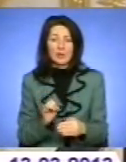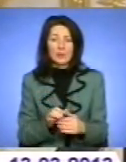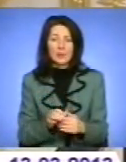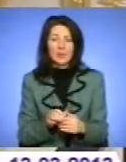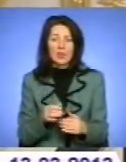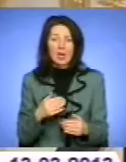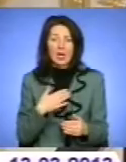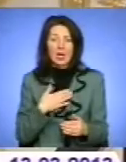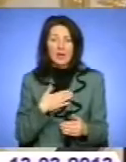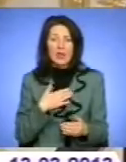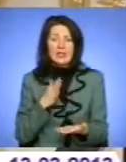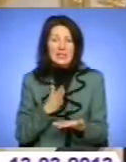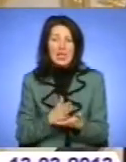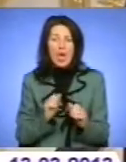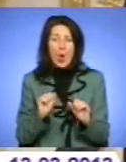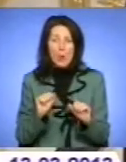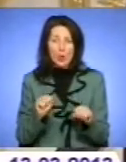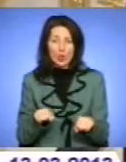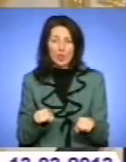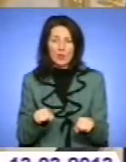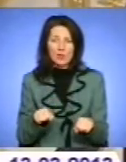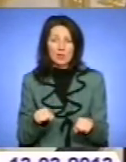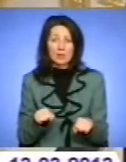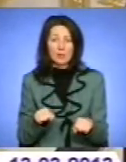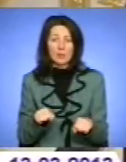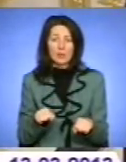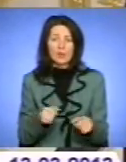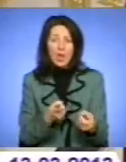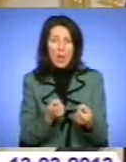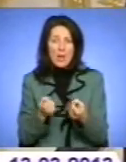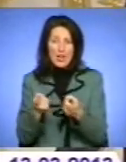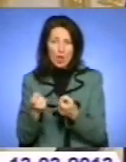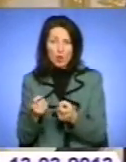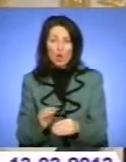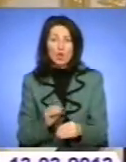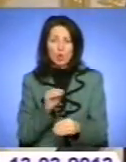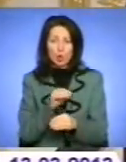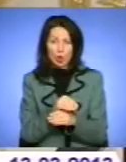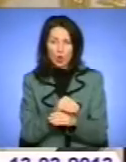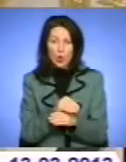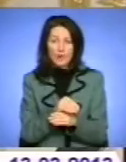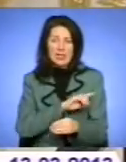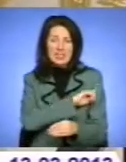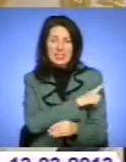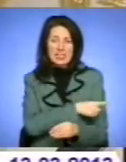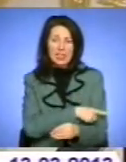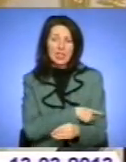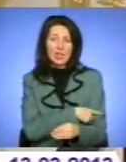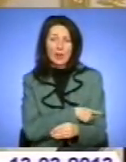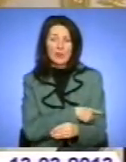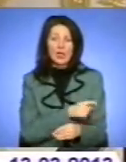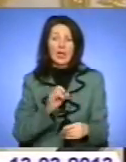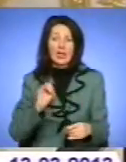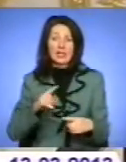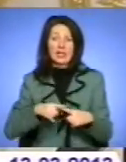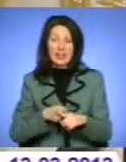в нас є можливість притягнути додаткові сили і